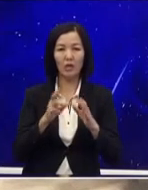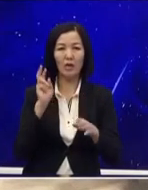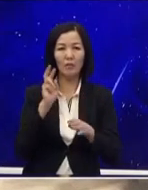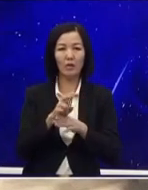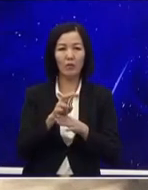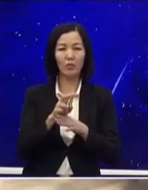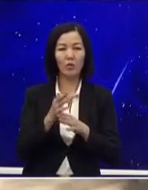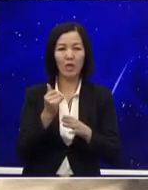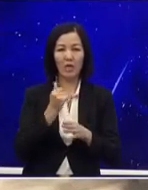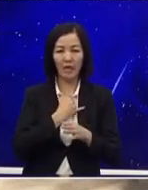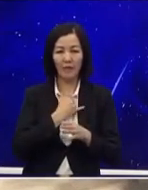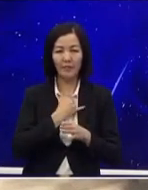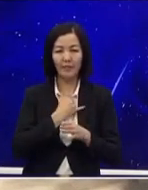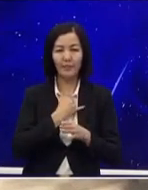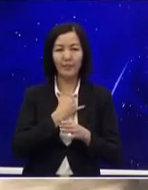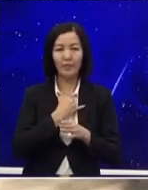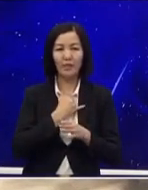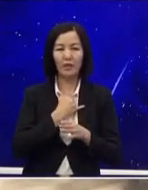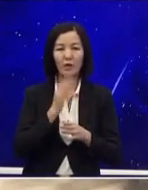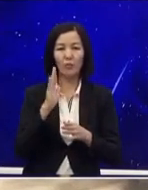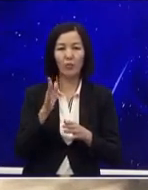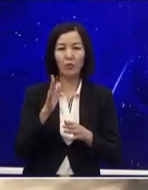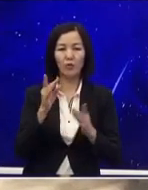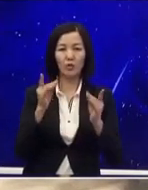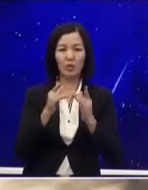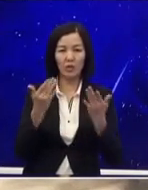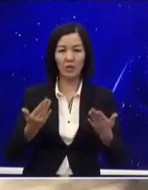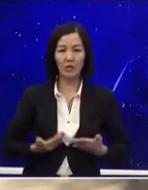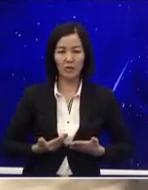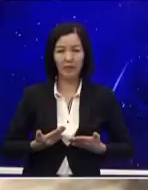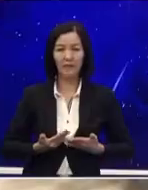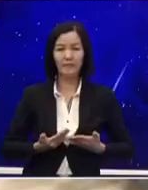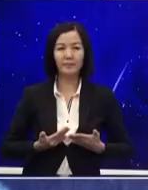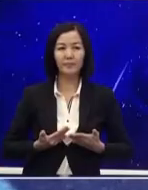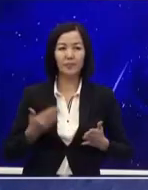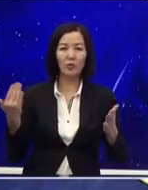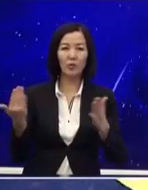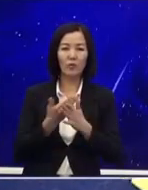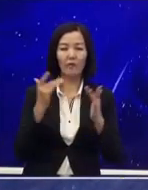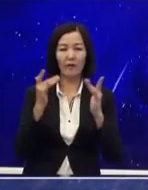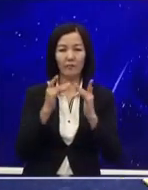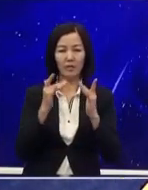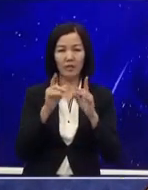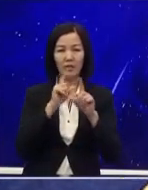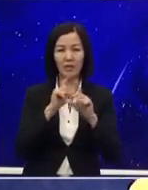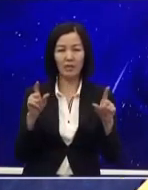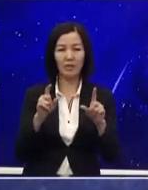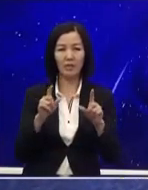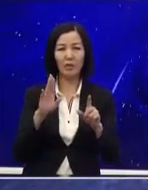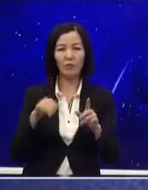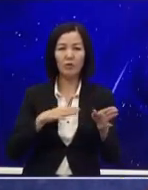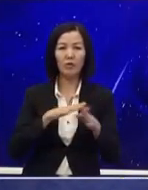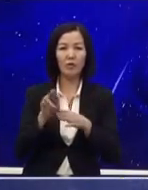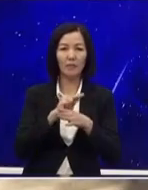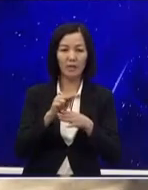придут к нам, им будут заселяться в новое общежитие после